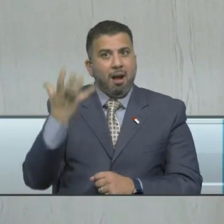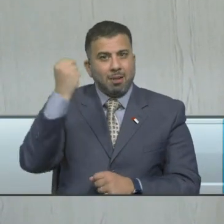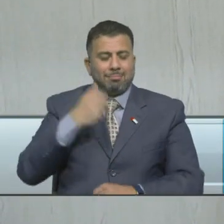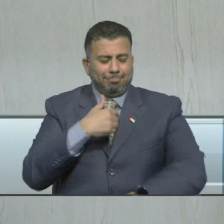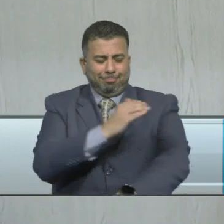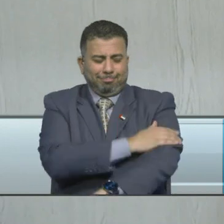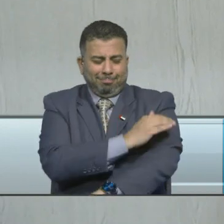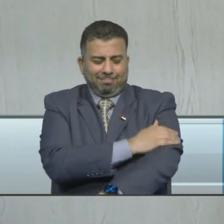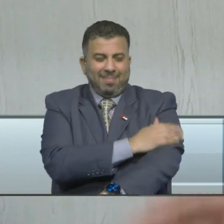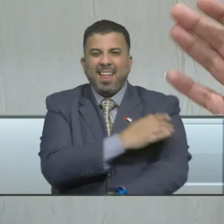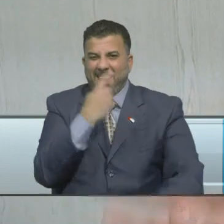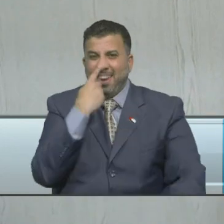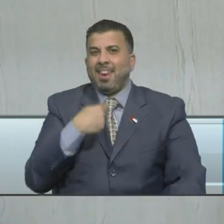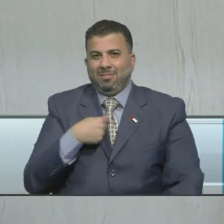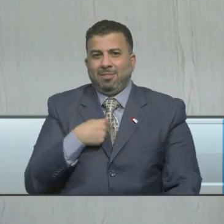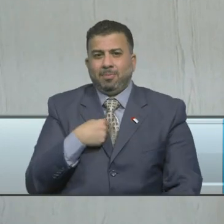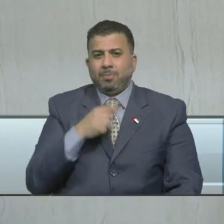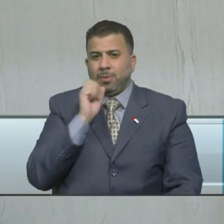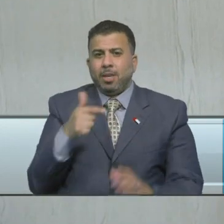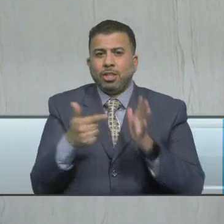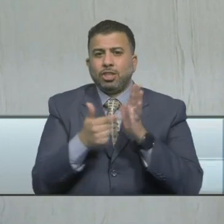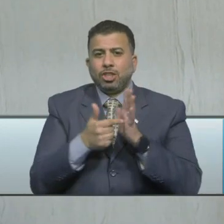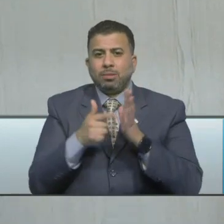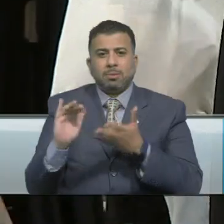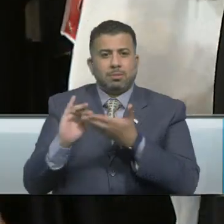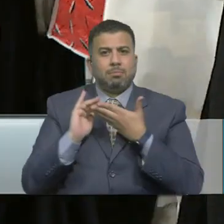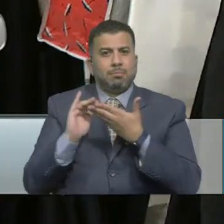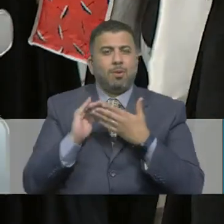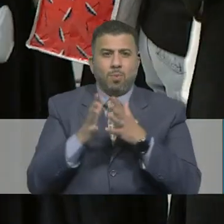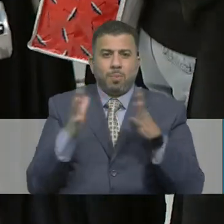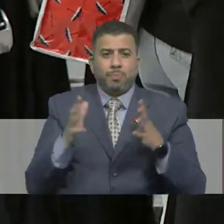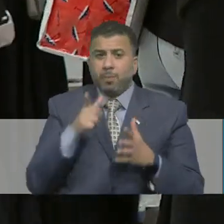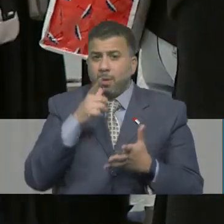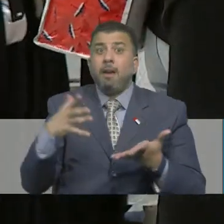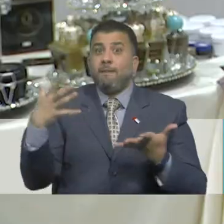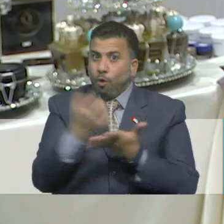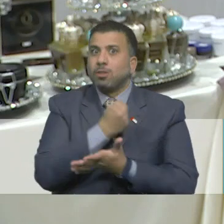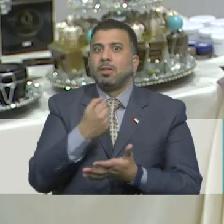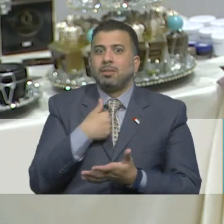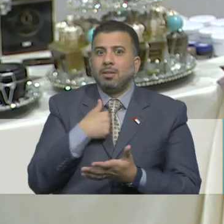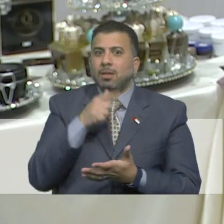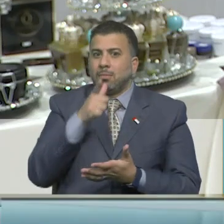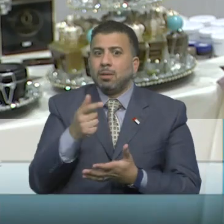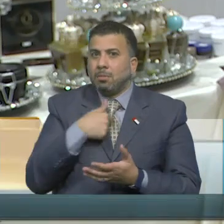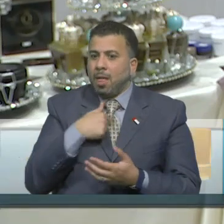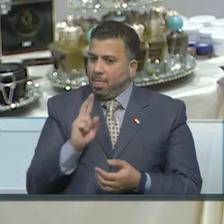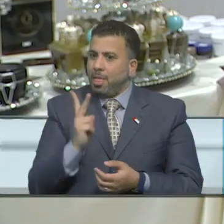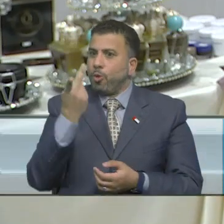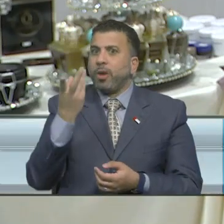نفسي، والجامعة دعمتني من كل النواحي. فرصة كبيرة حقي أني أطور من